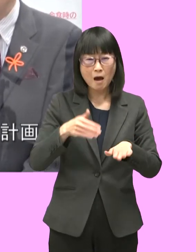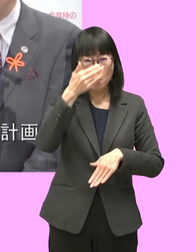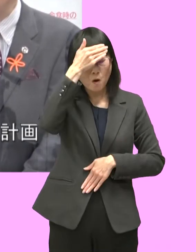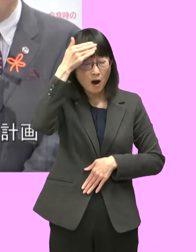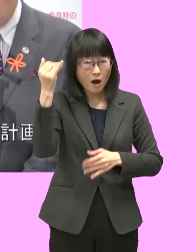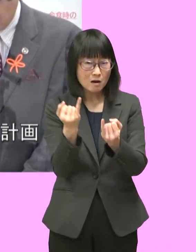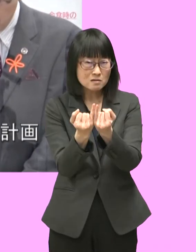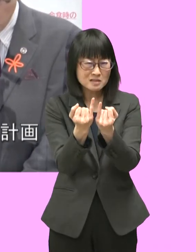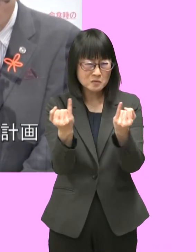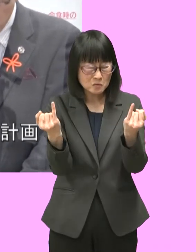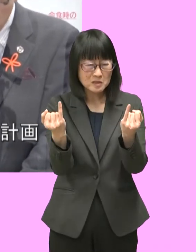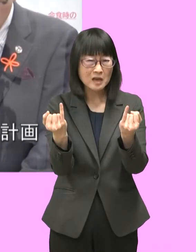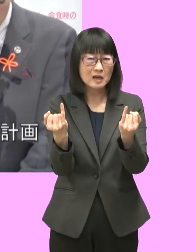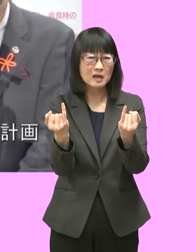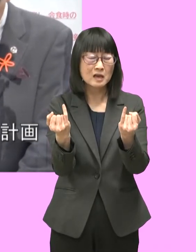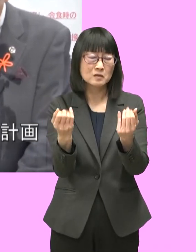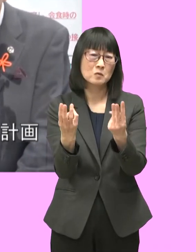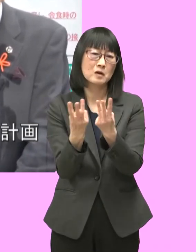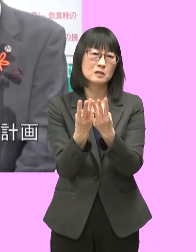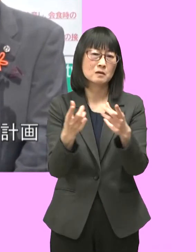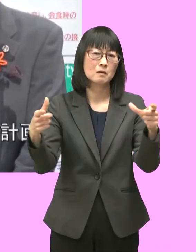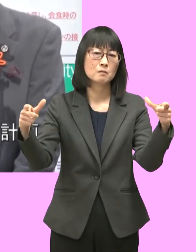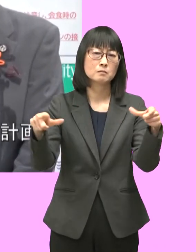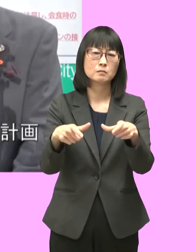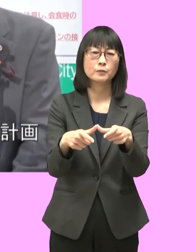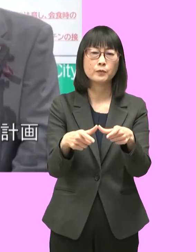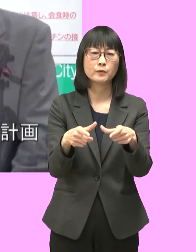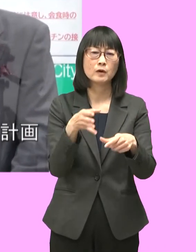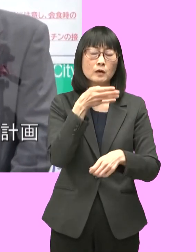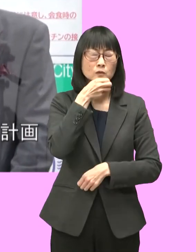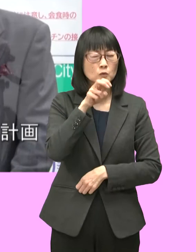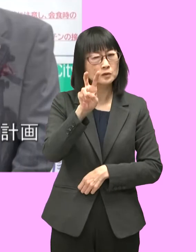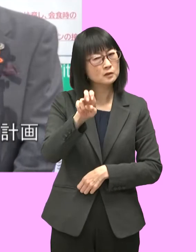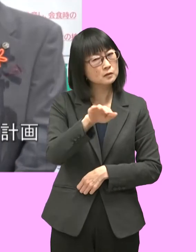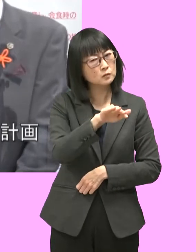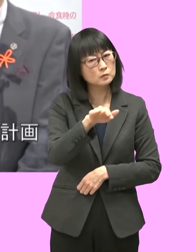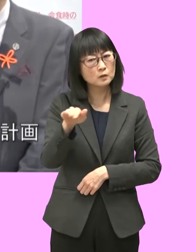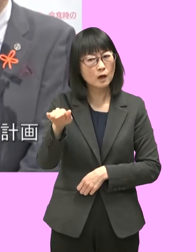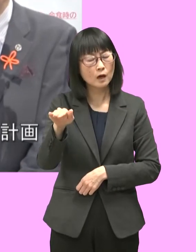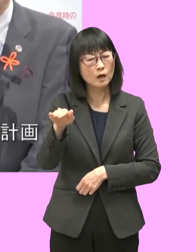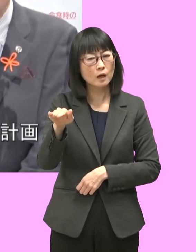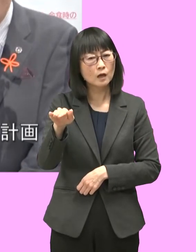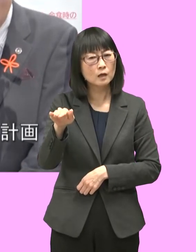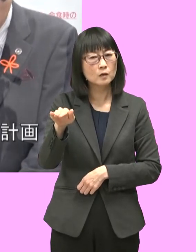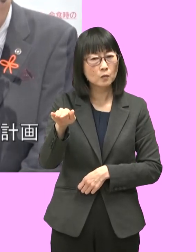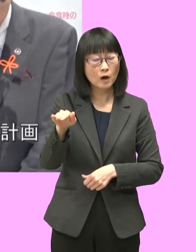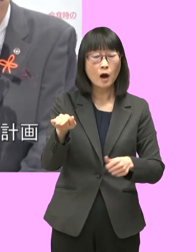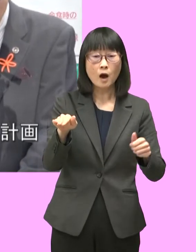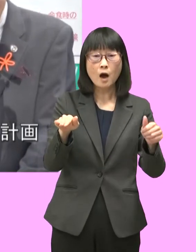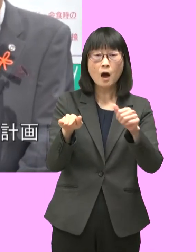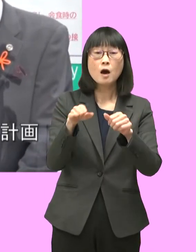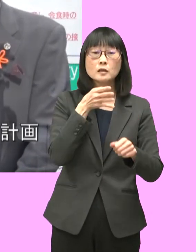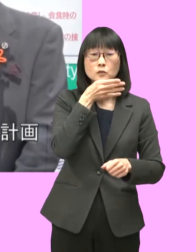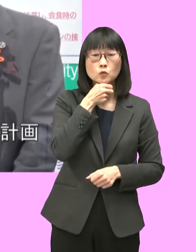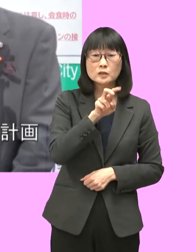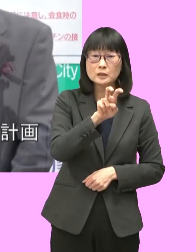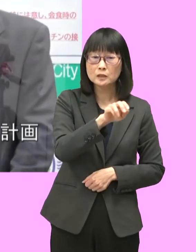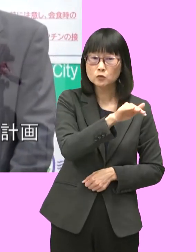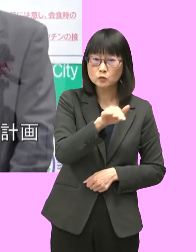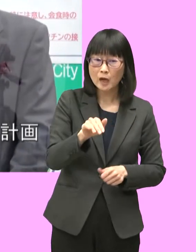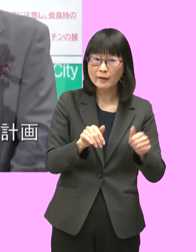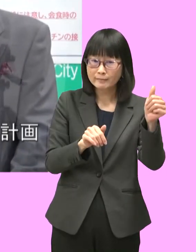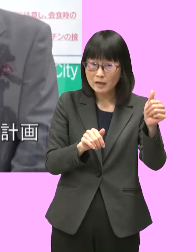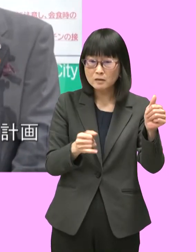島市は少なくなっている。まあ、20代であればですね、現在は男性より1割以上少ないわけであります。まあ、その点